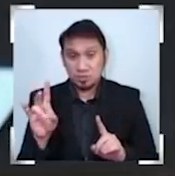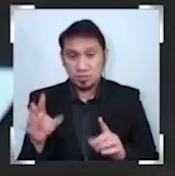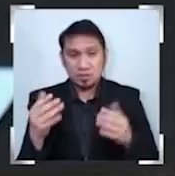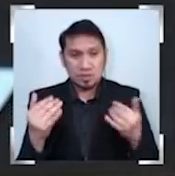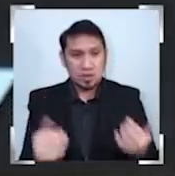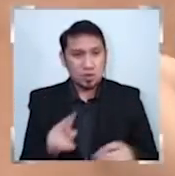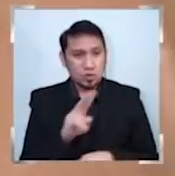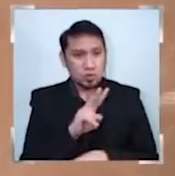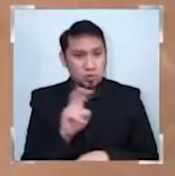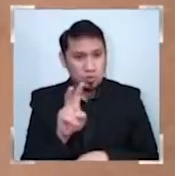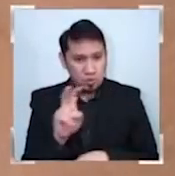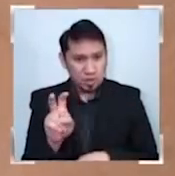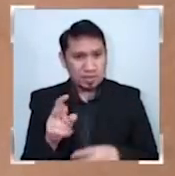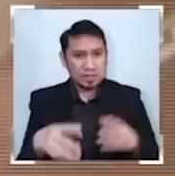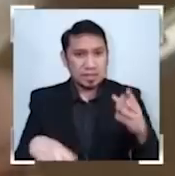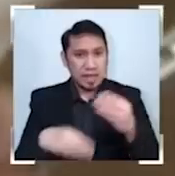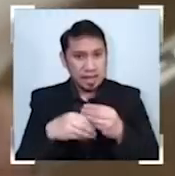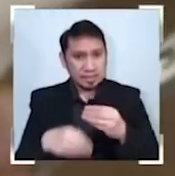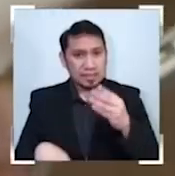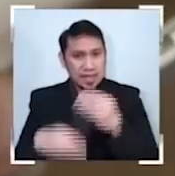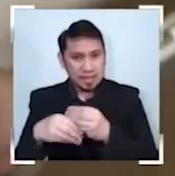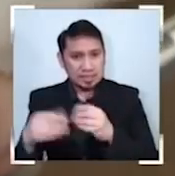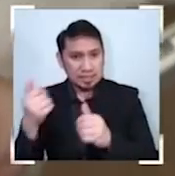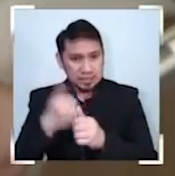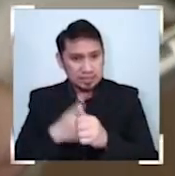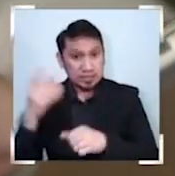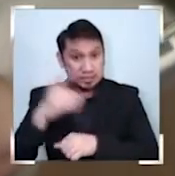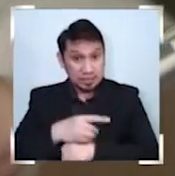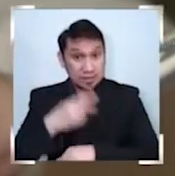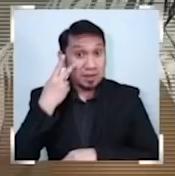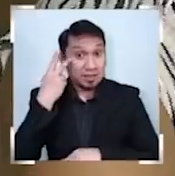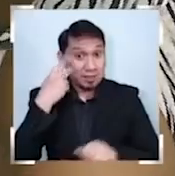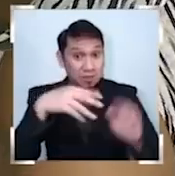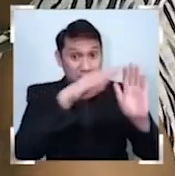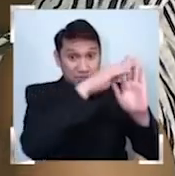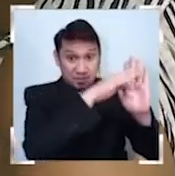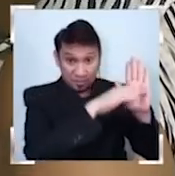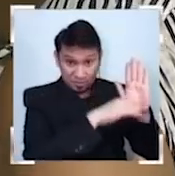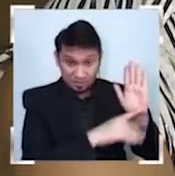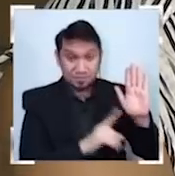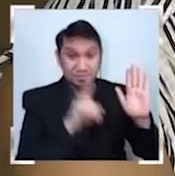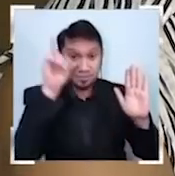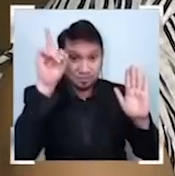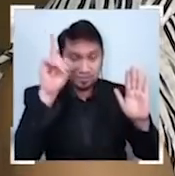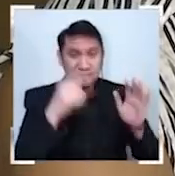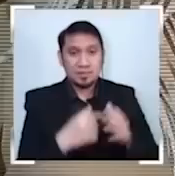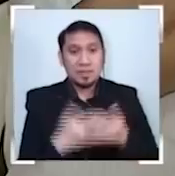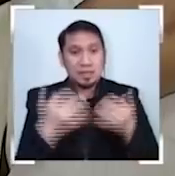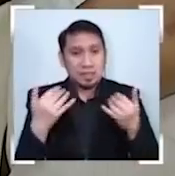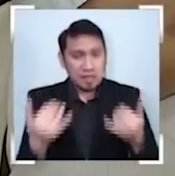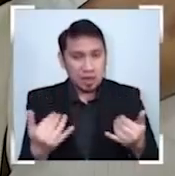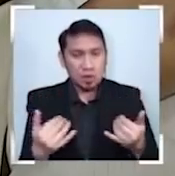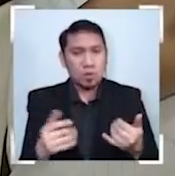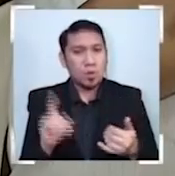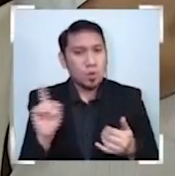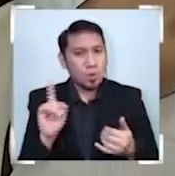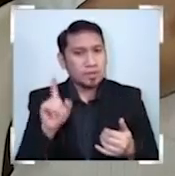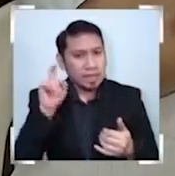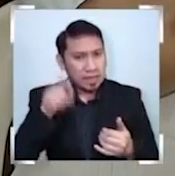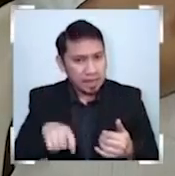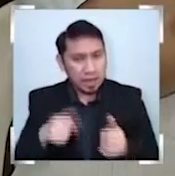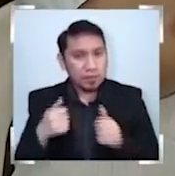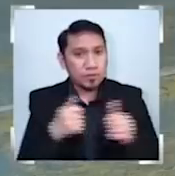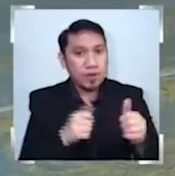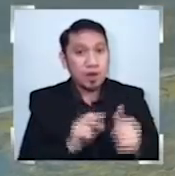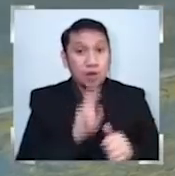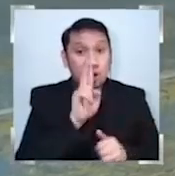ang nadadagdag kada araw sa Baguio. Ang kailangan daw habulin ngayon ang bakunahan sa mga senior citizen, kaya sila ang uunahin